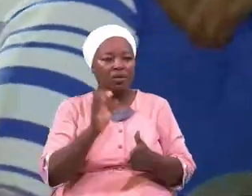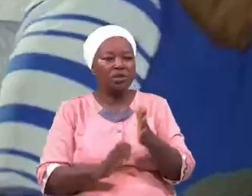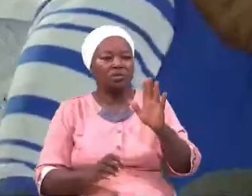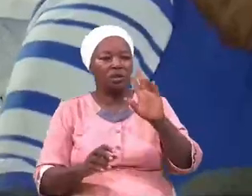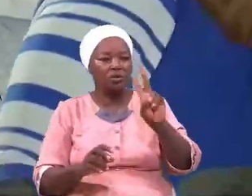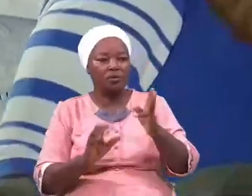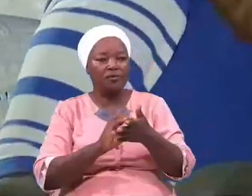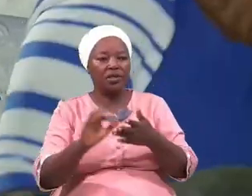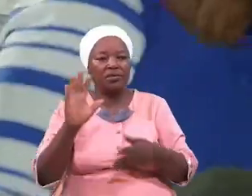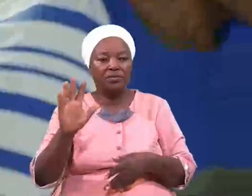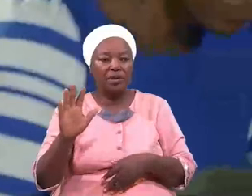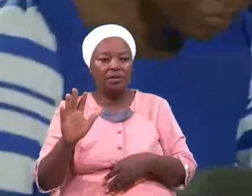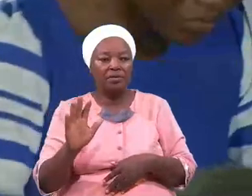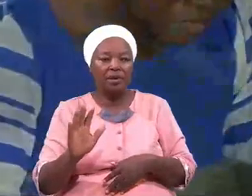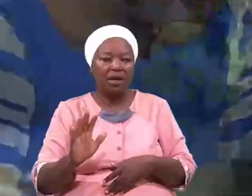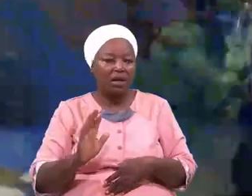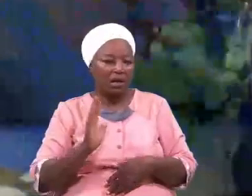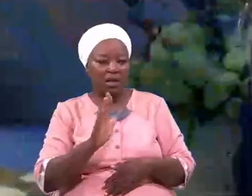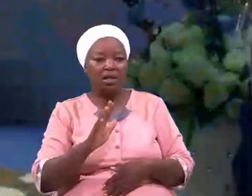Jean au chapitre 2, 5.